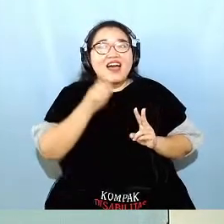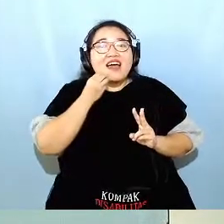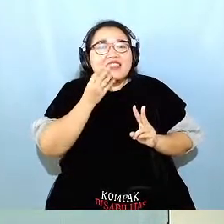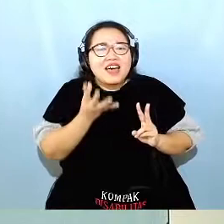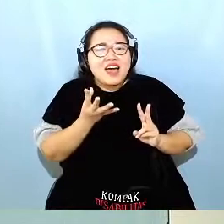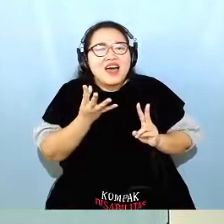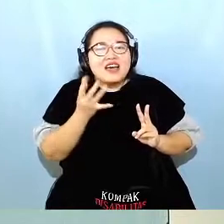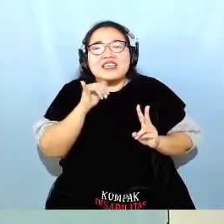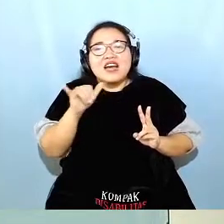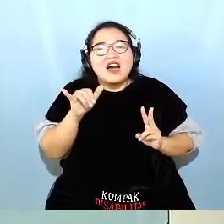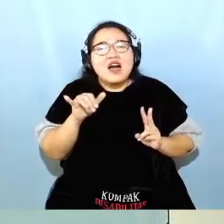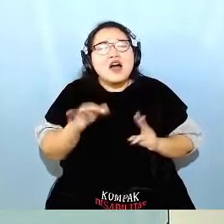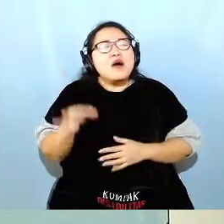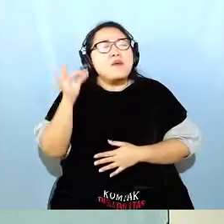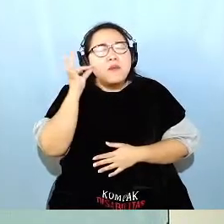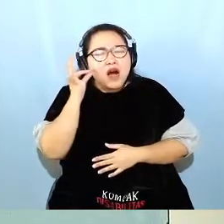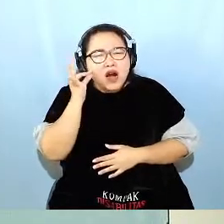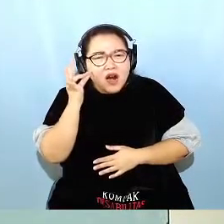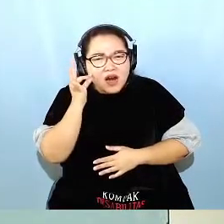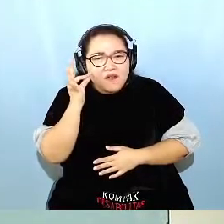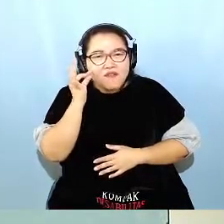dengan kelembutan dan kerendahan hati.